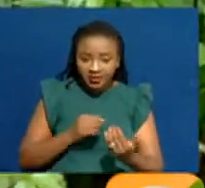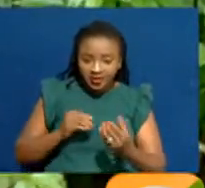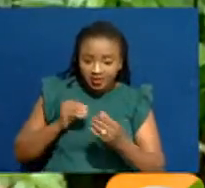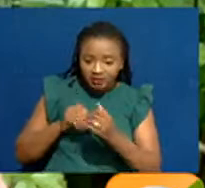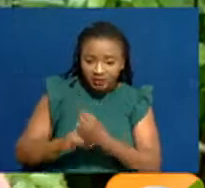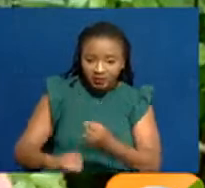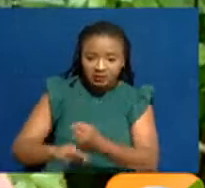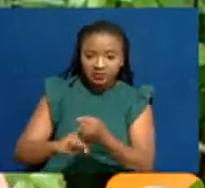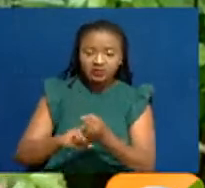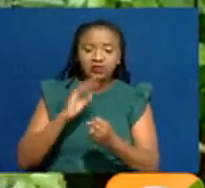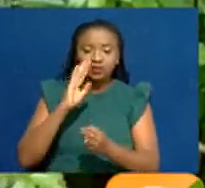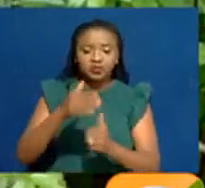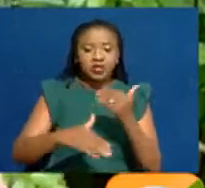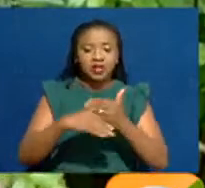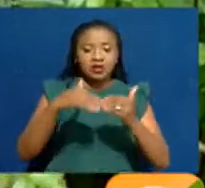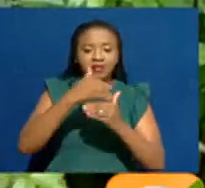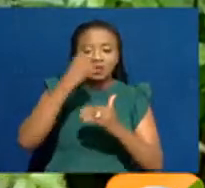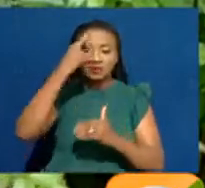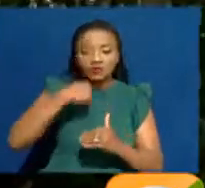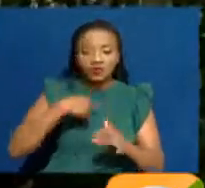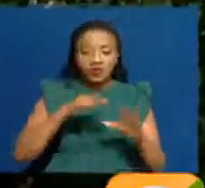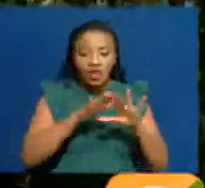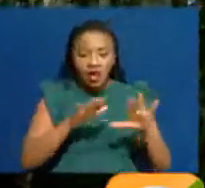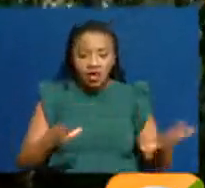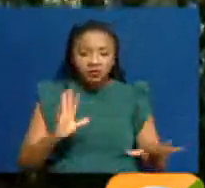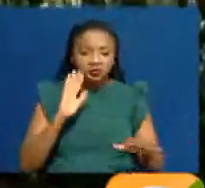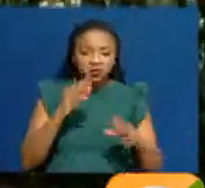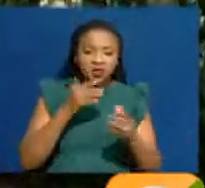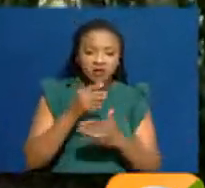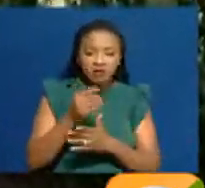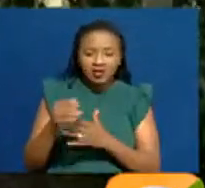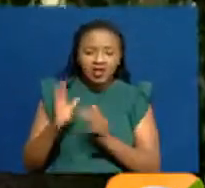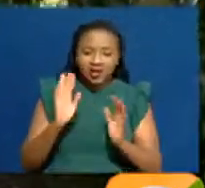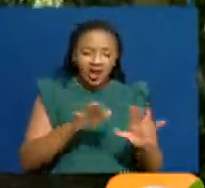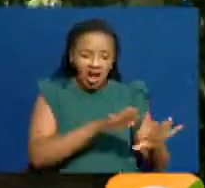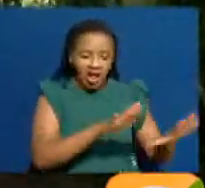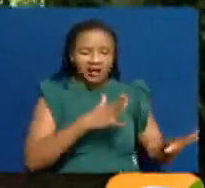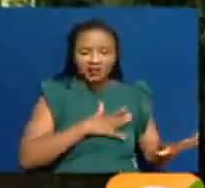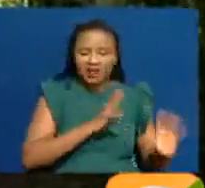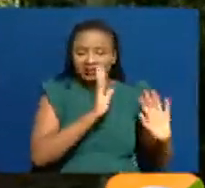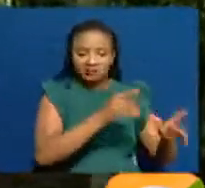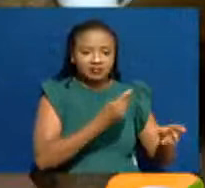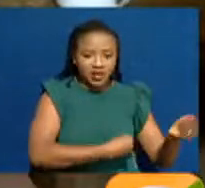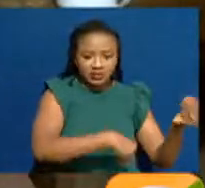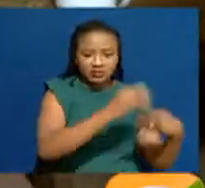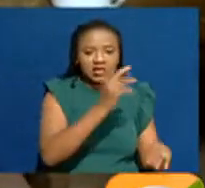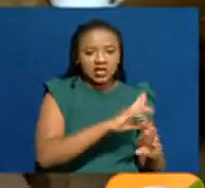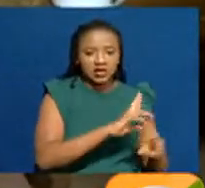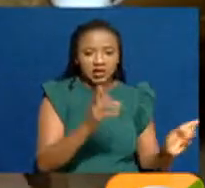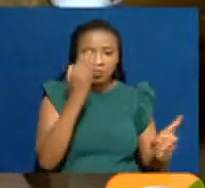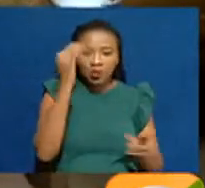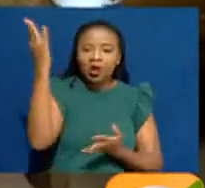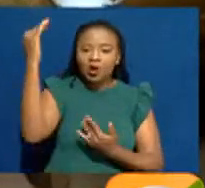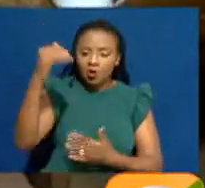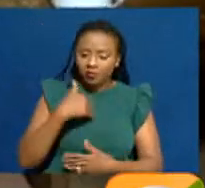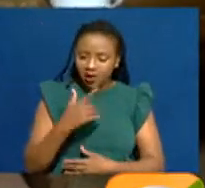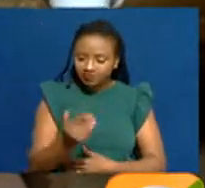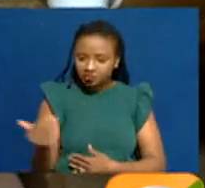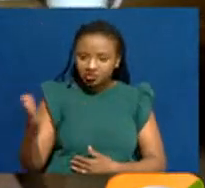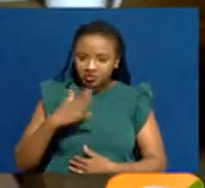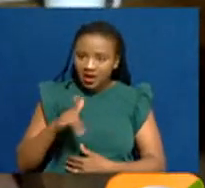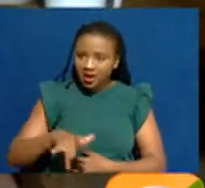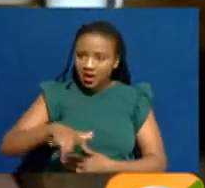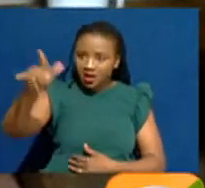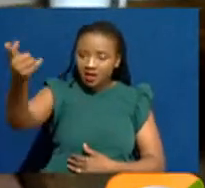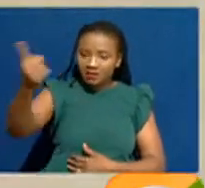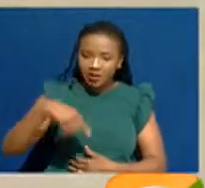kuninunulia vitu yote, na hata sijali shamba. Resla Makoha, mkazi wa Eldoret, naye pia akisalia bila mbele